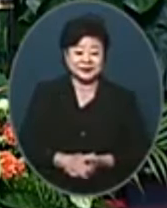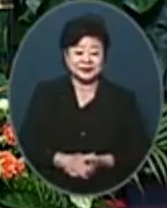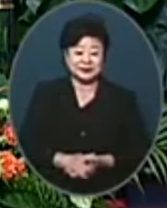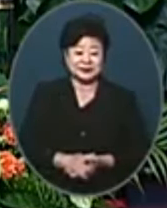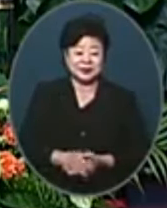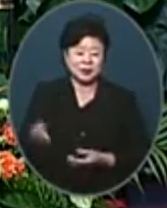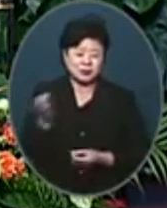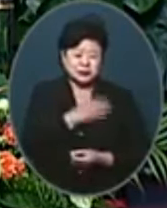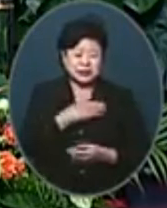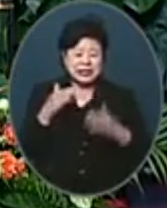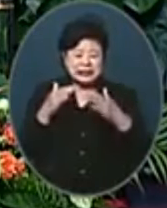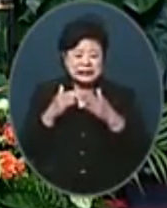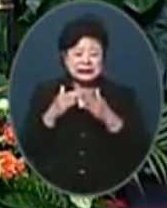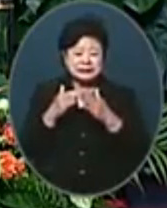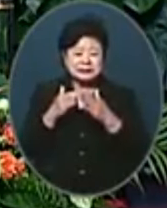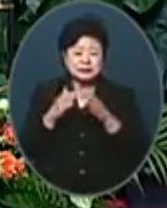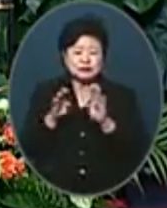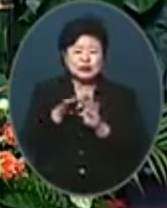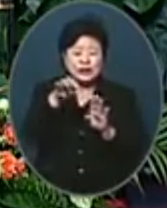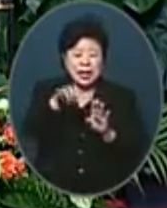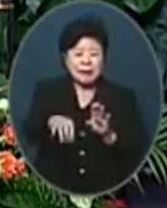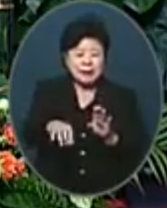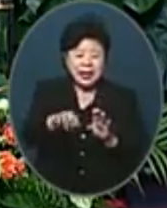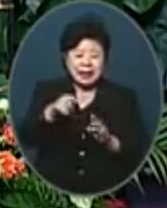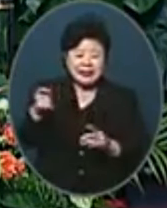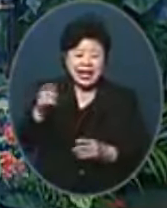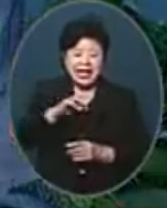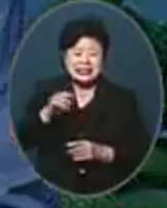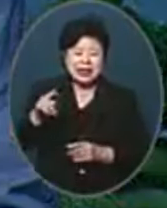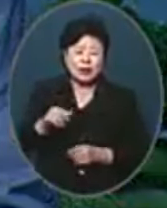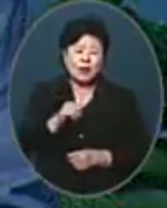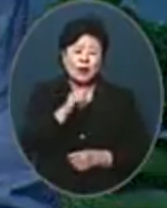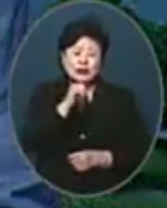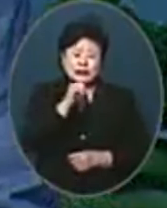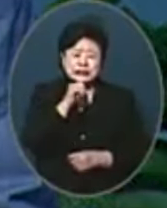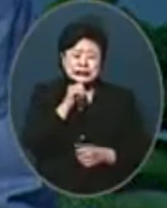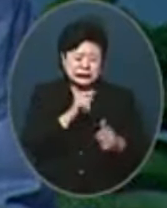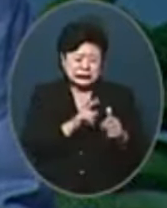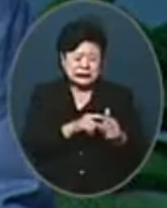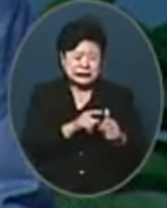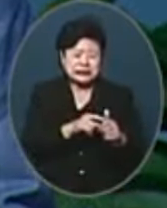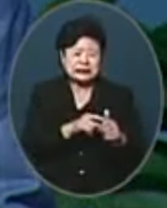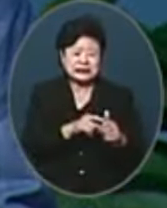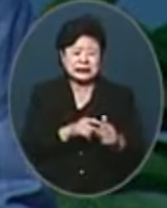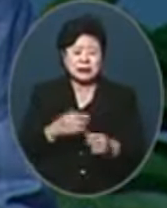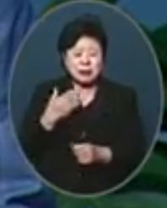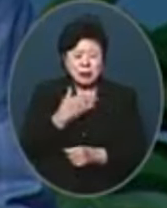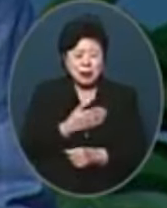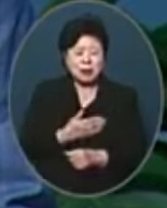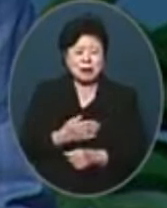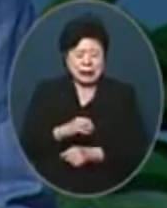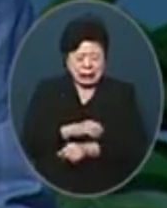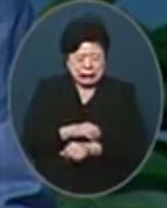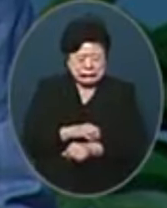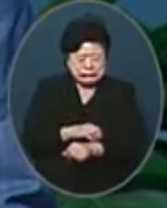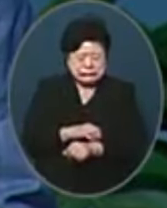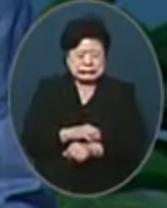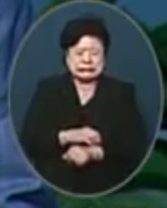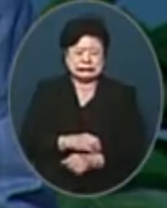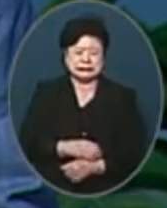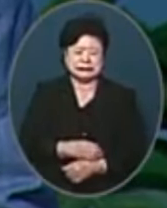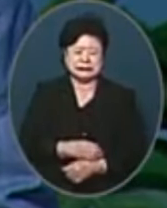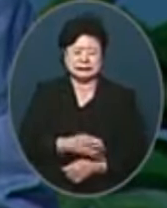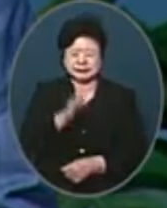그 부잣집 대문 밖에 나사로라는 거지가 온 전신에 흔대를 나르며